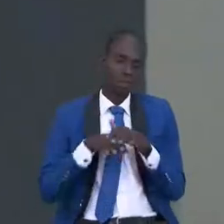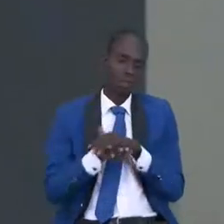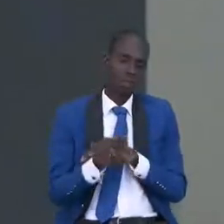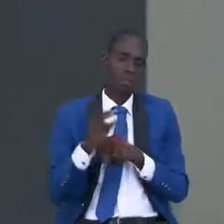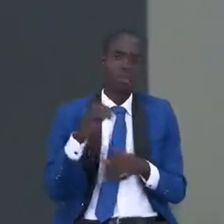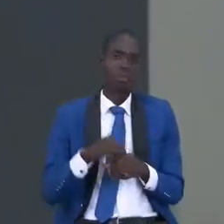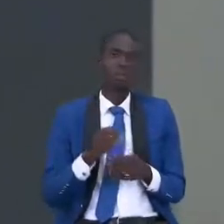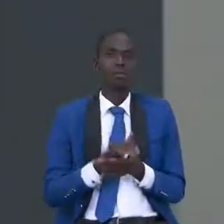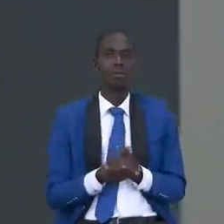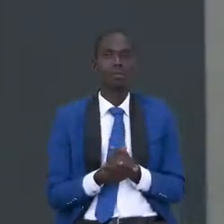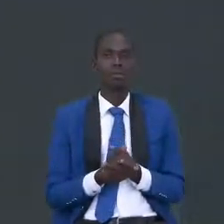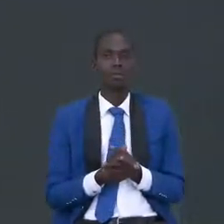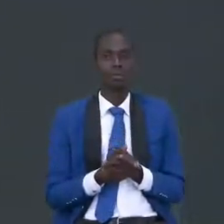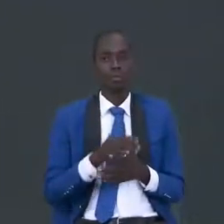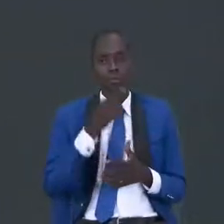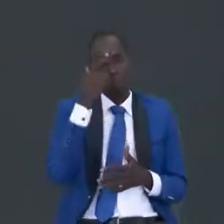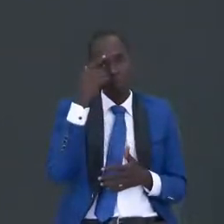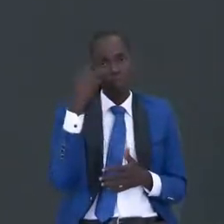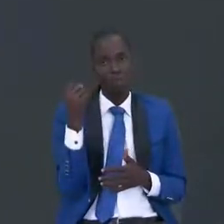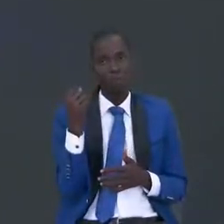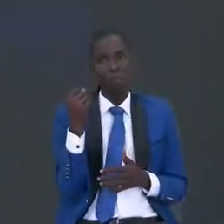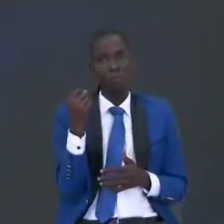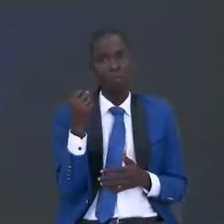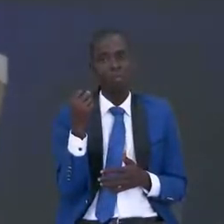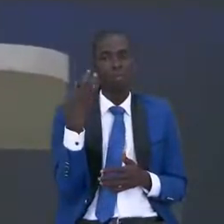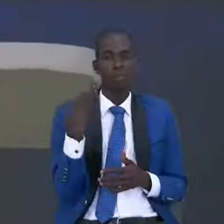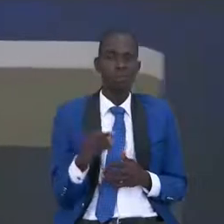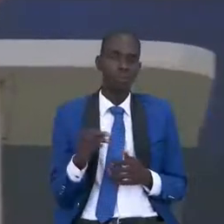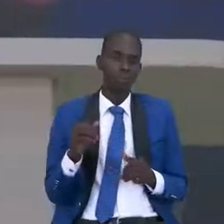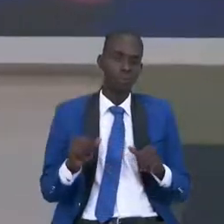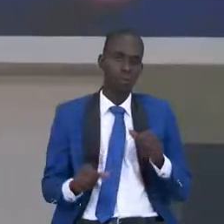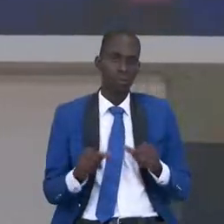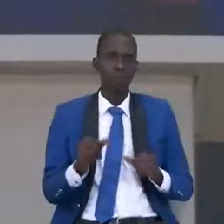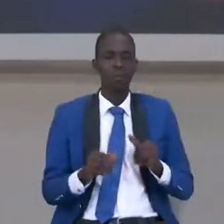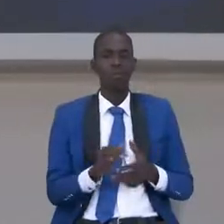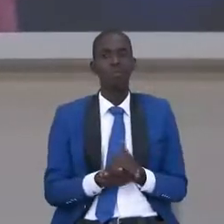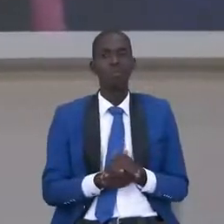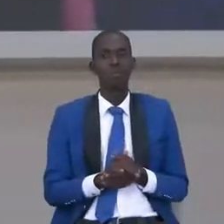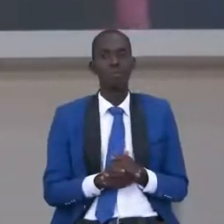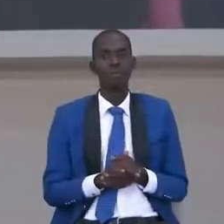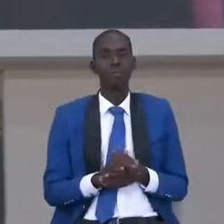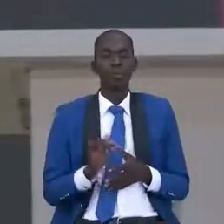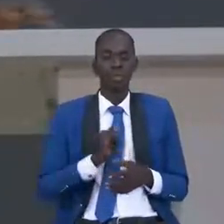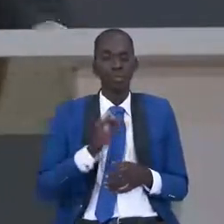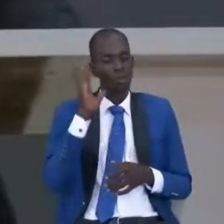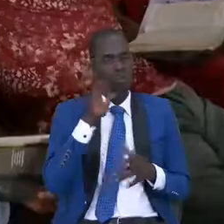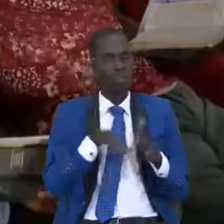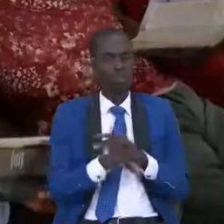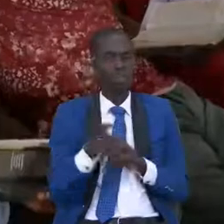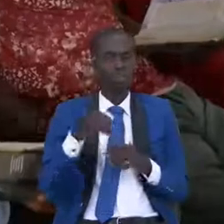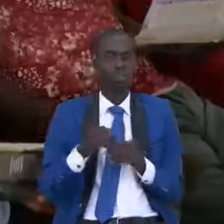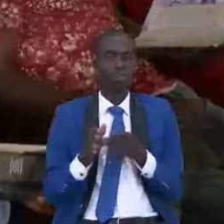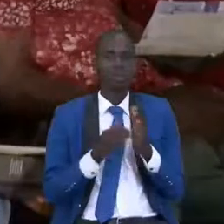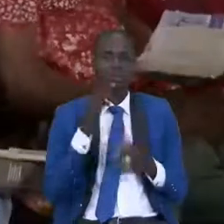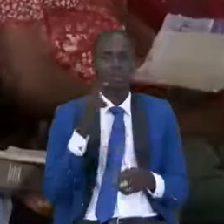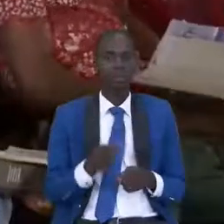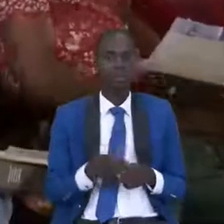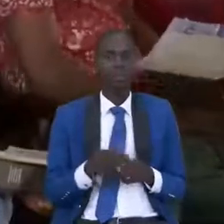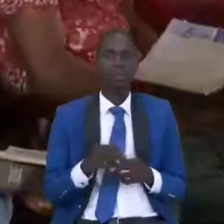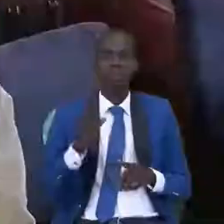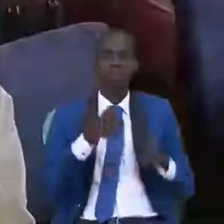à cause de leur incrédulité. J'y entrerai. Dis-le